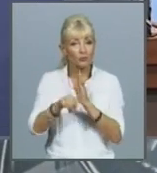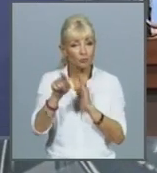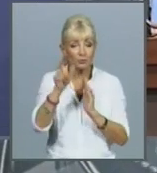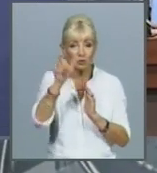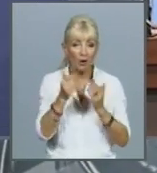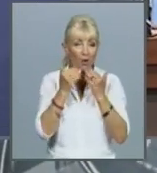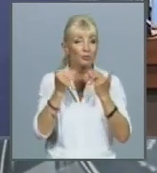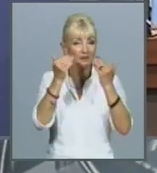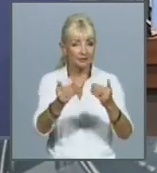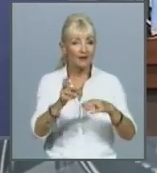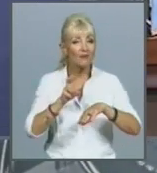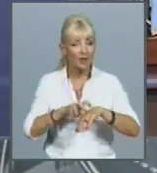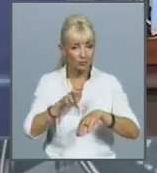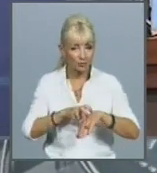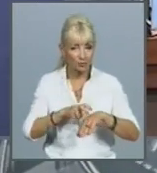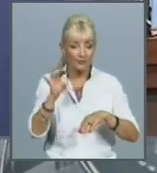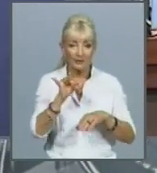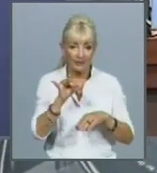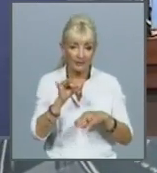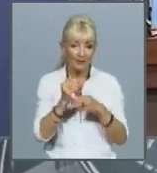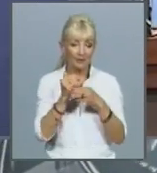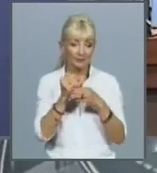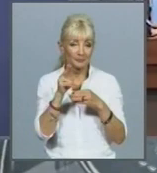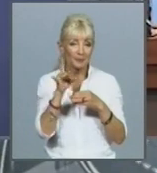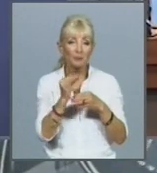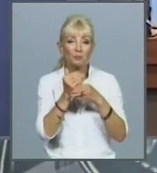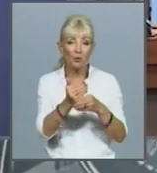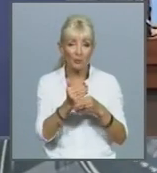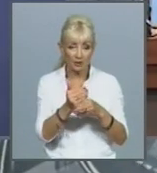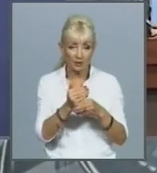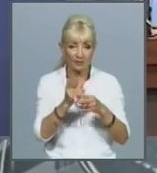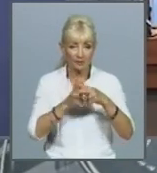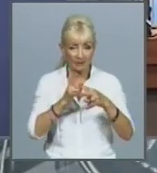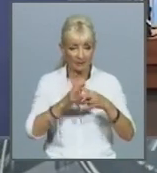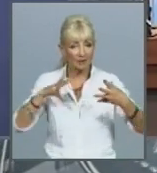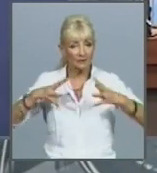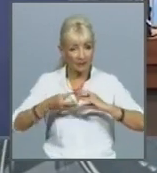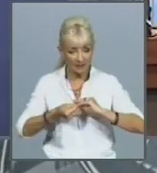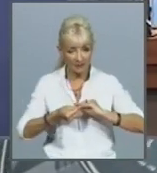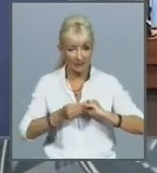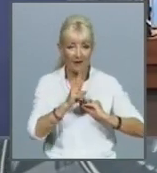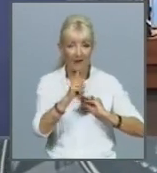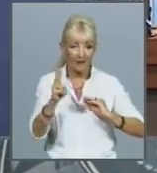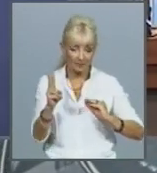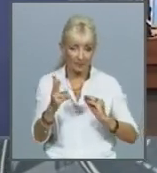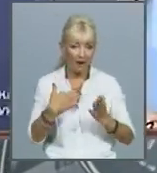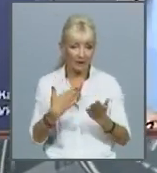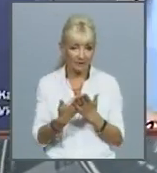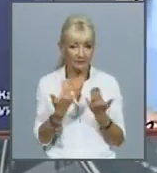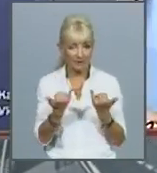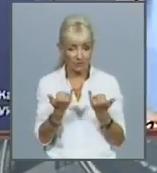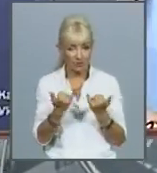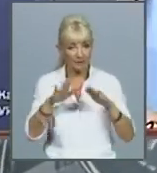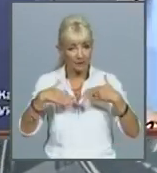звернулася до лікаря і за допомогою компоненту медичних висновків, які активно зараз розробляються,